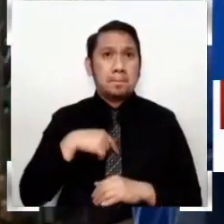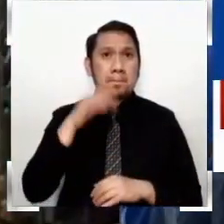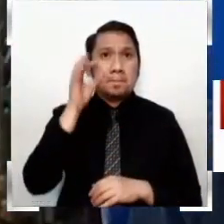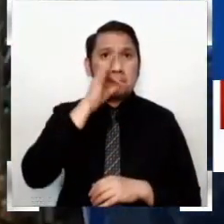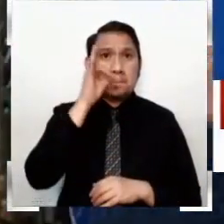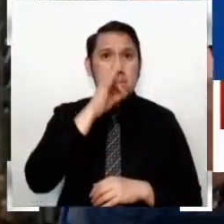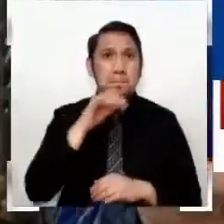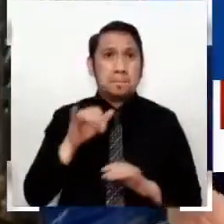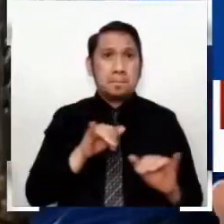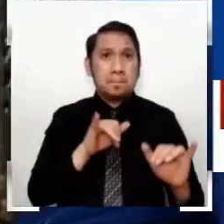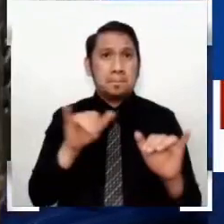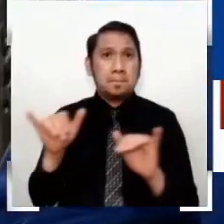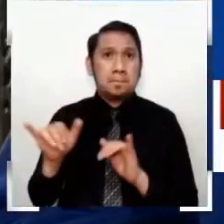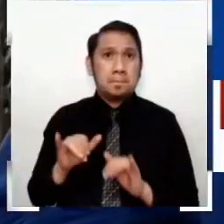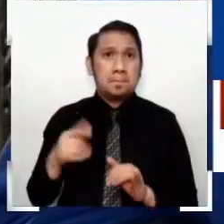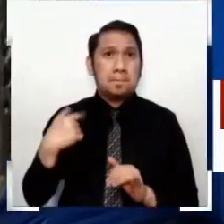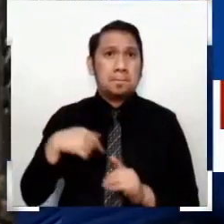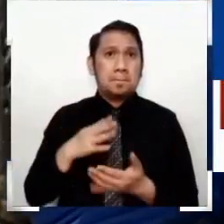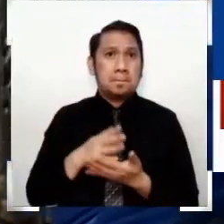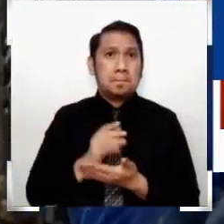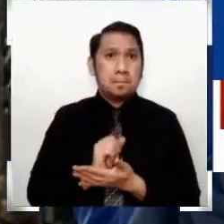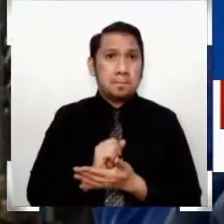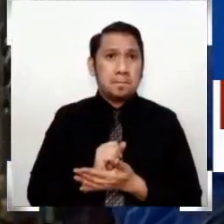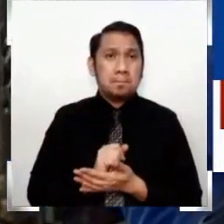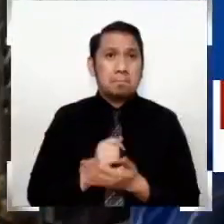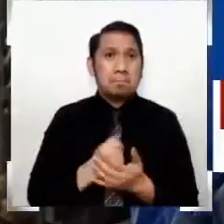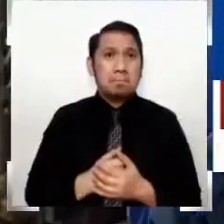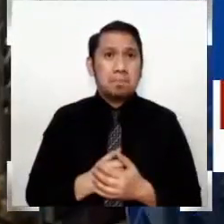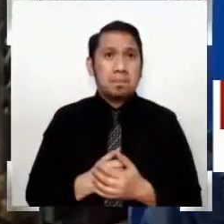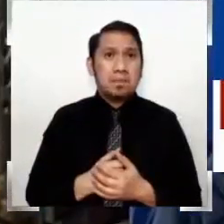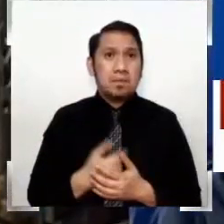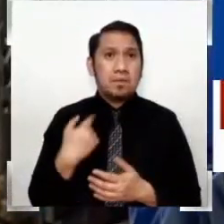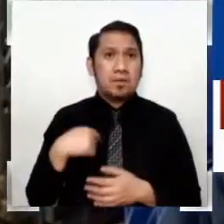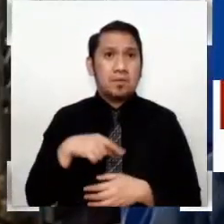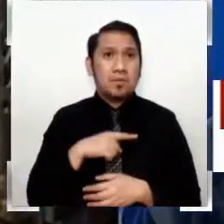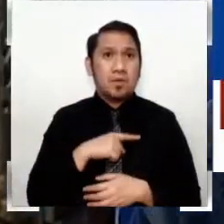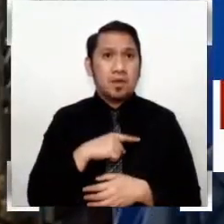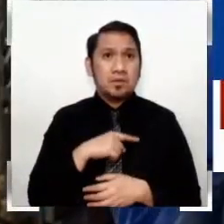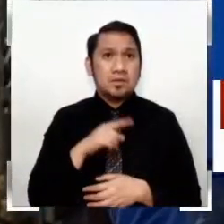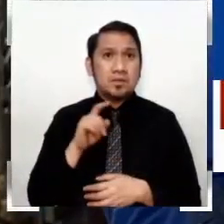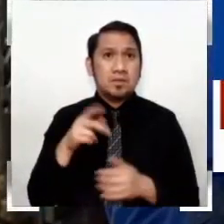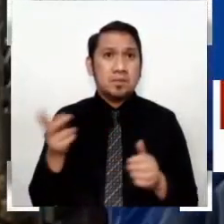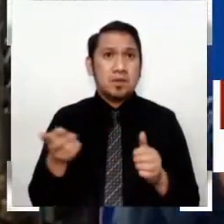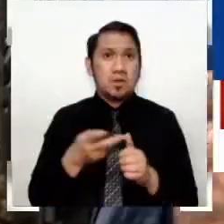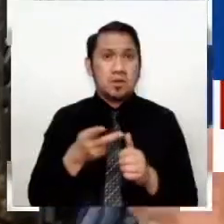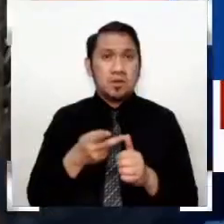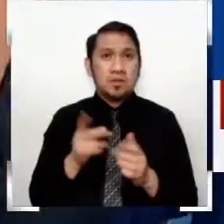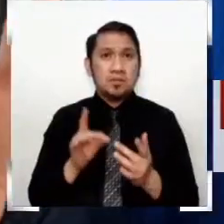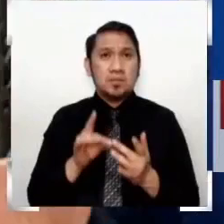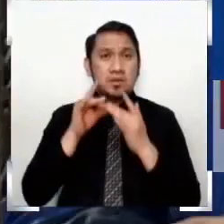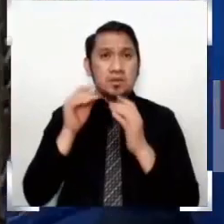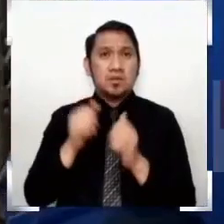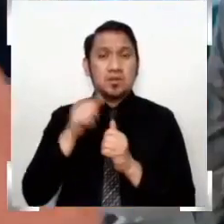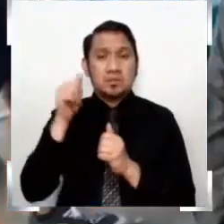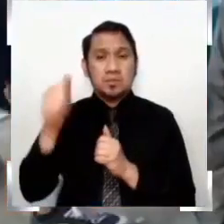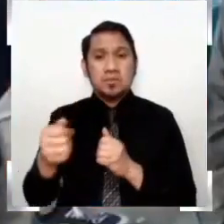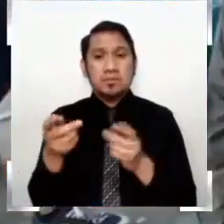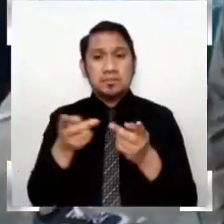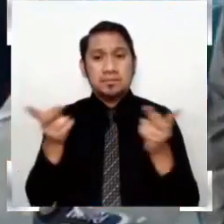actually, yun nga, no? Para naman sa amin, ang aming priorities is the remote